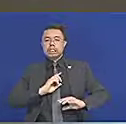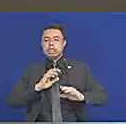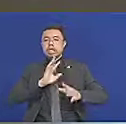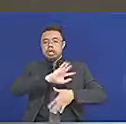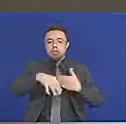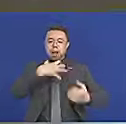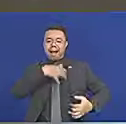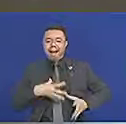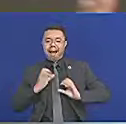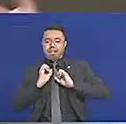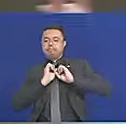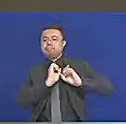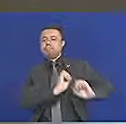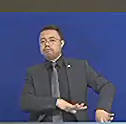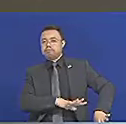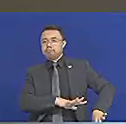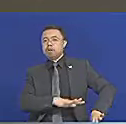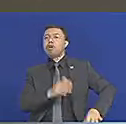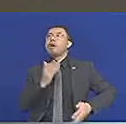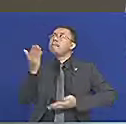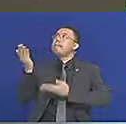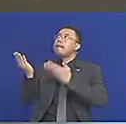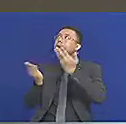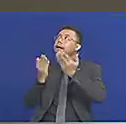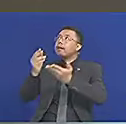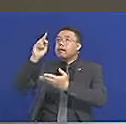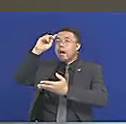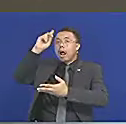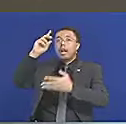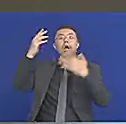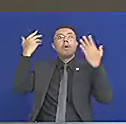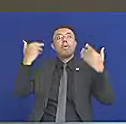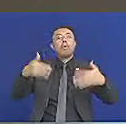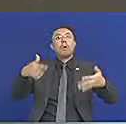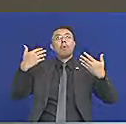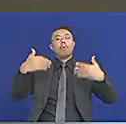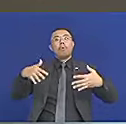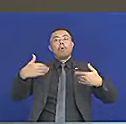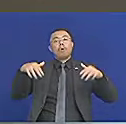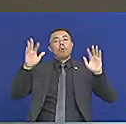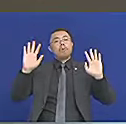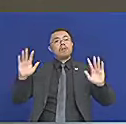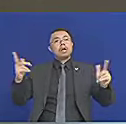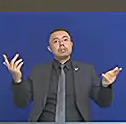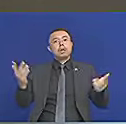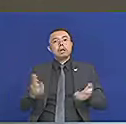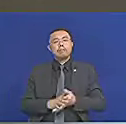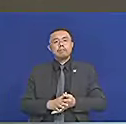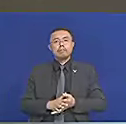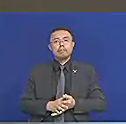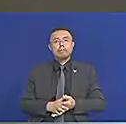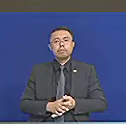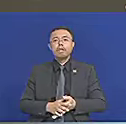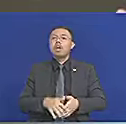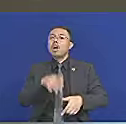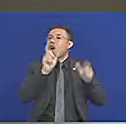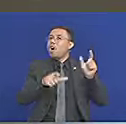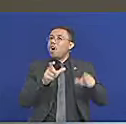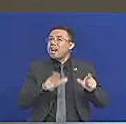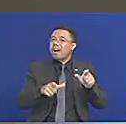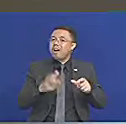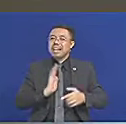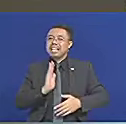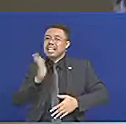semua hak-haknya untuk mengabdi kepada Allah. Luar biasa. Nah, orang-orang yang